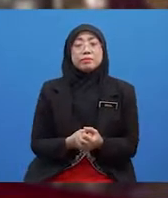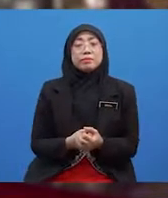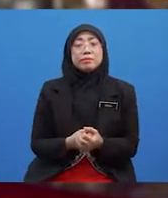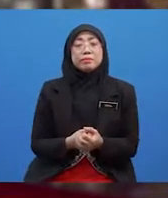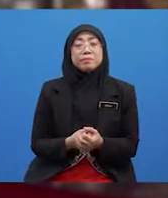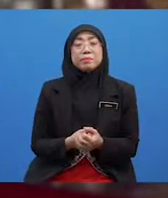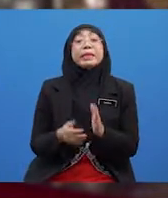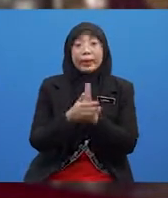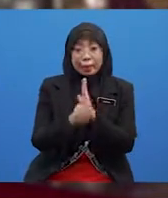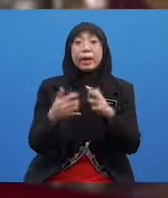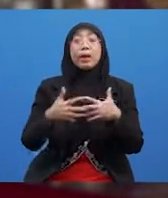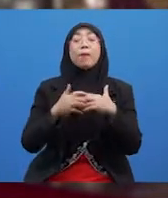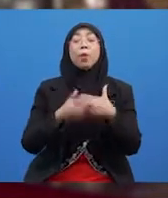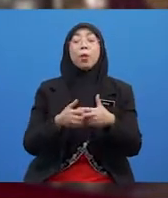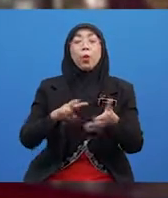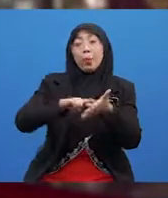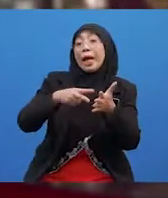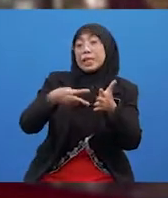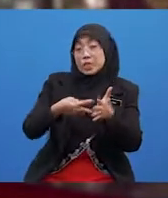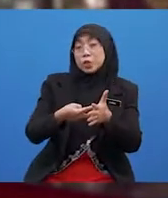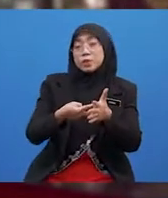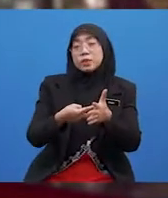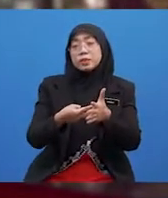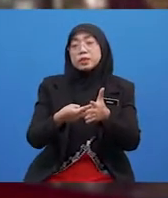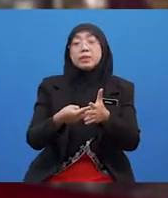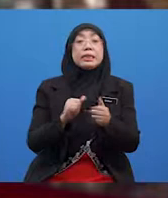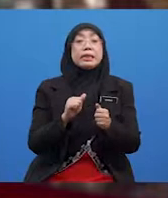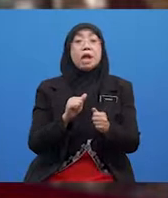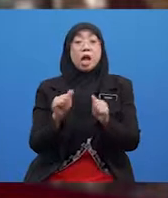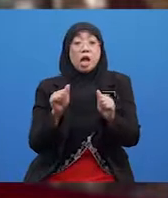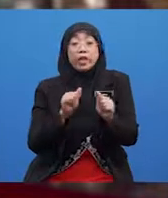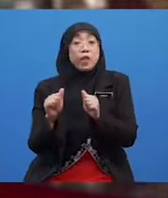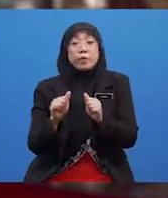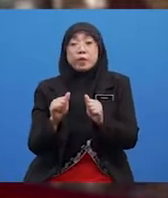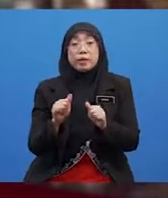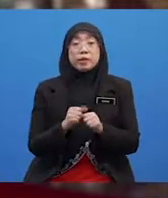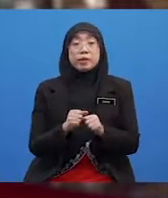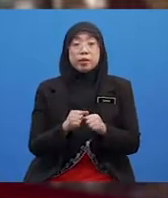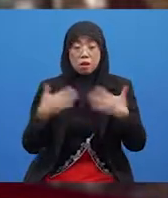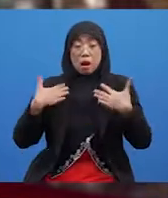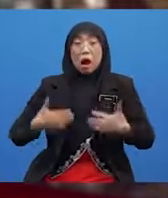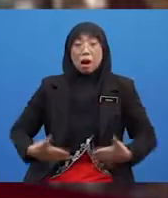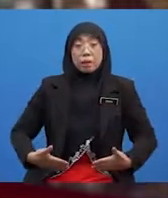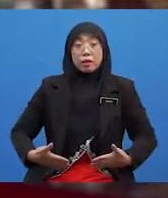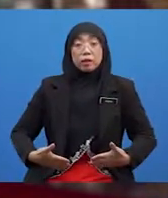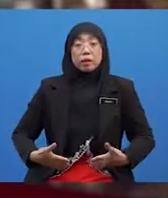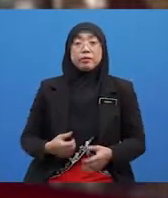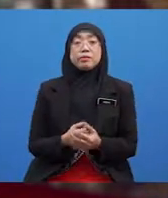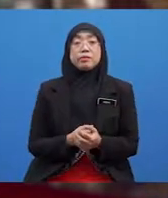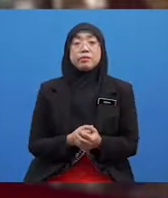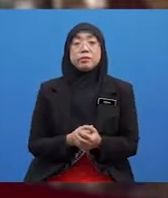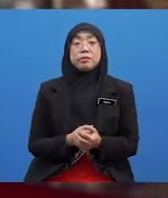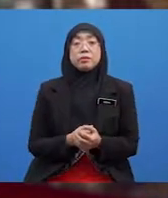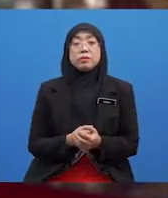Kemahiran motor boleh ditakrifkan sebagai satu aksi atau tugasan anggota badan atau tubuh